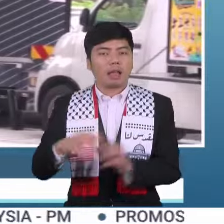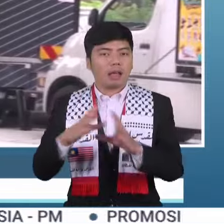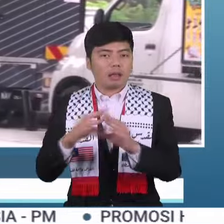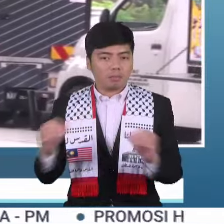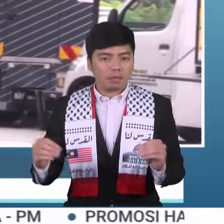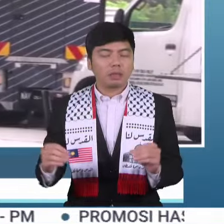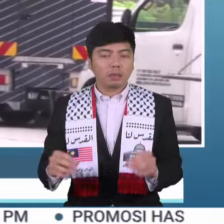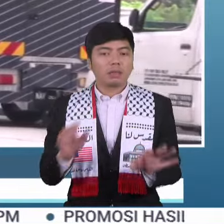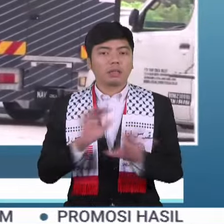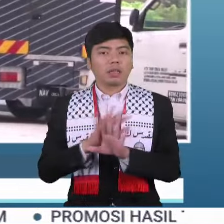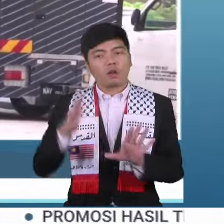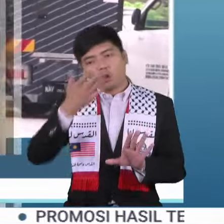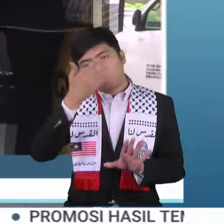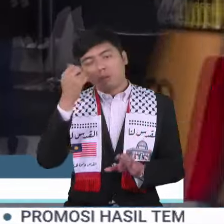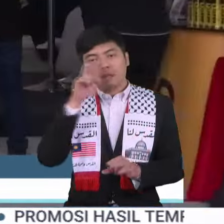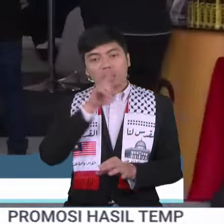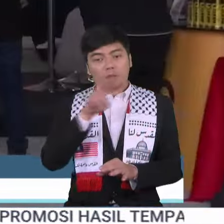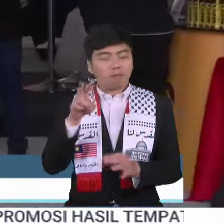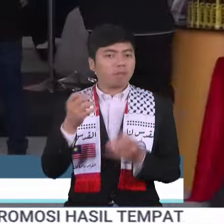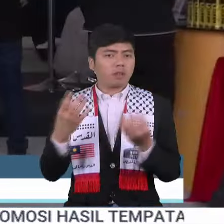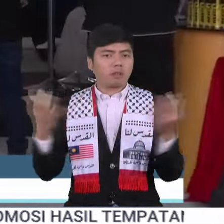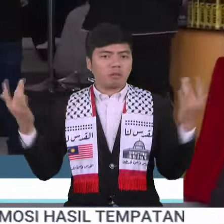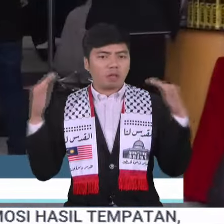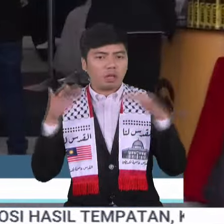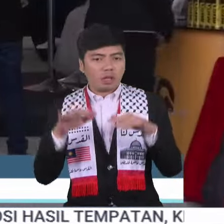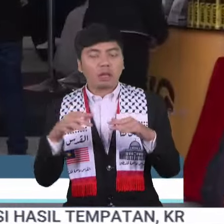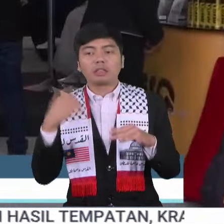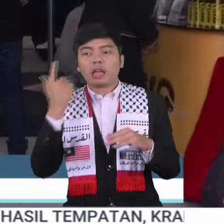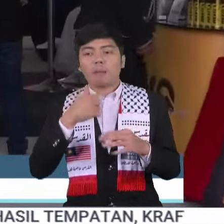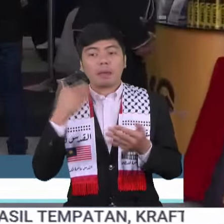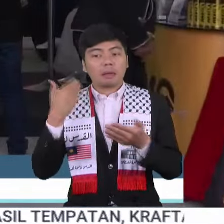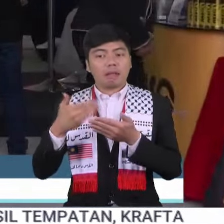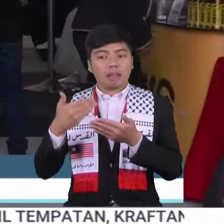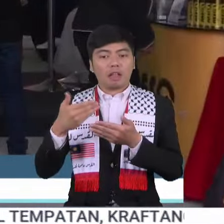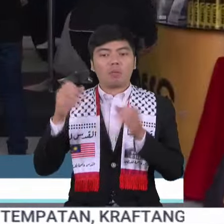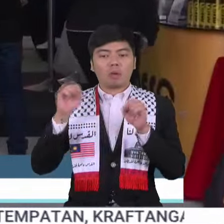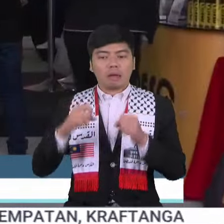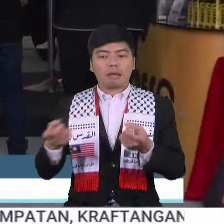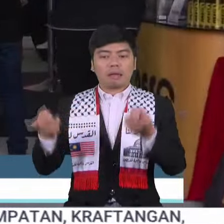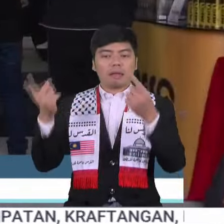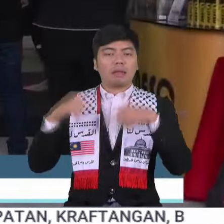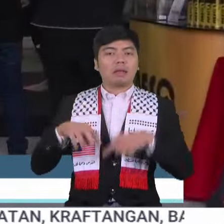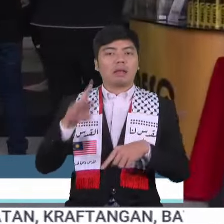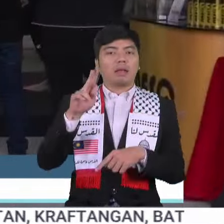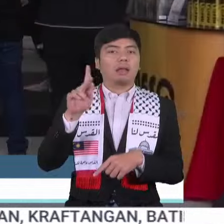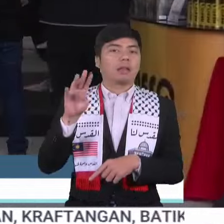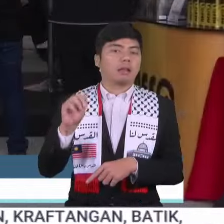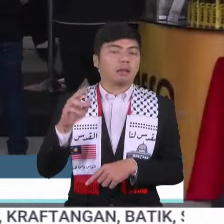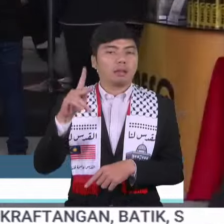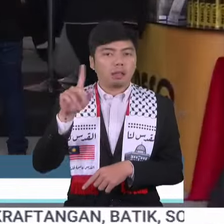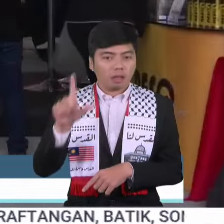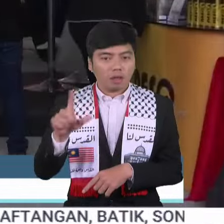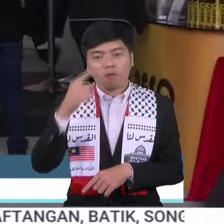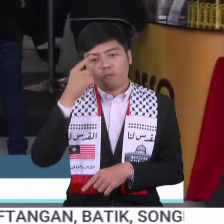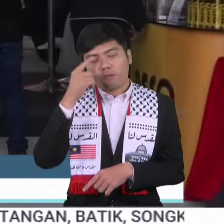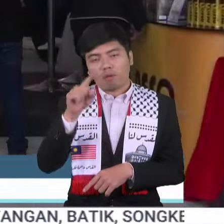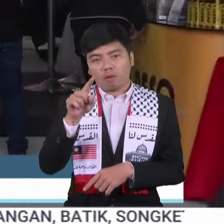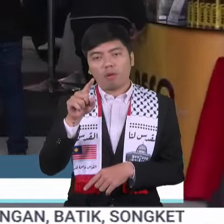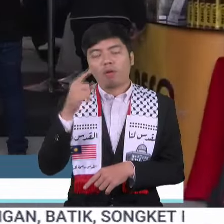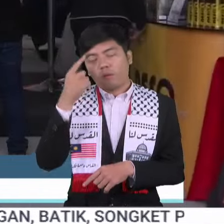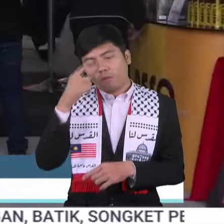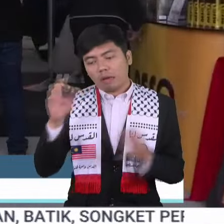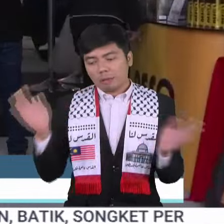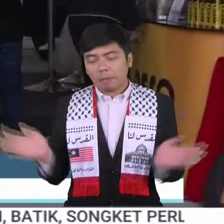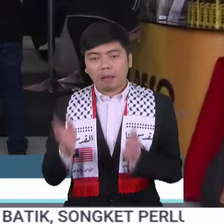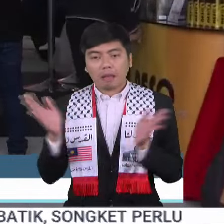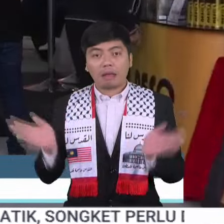Jadi jangan lupa saksikan beramai-ramai dan mana yang berhampiran boleh datang ke auditorium Angkasa RTM untuk memeriahkan lagi